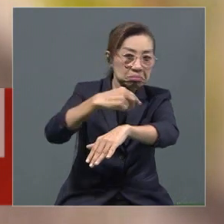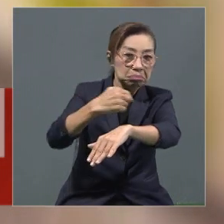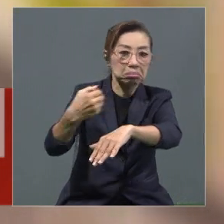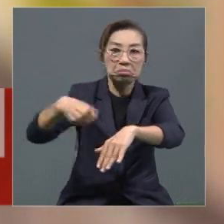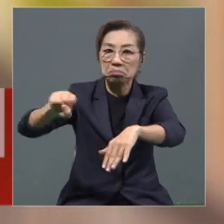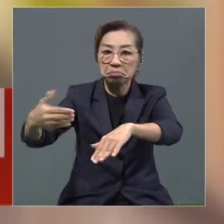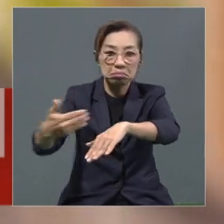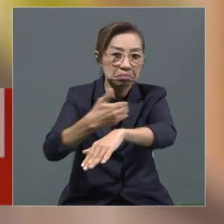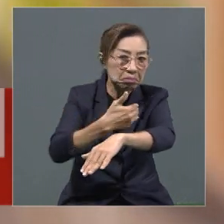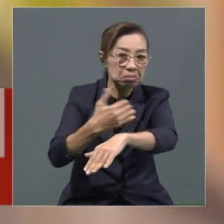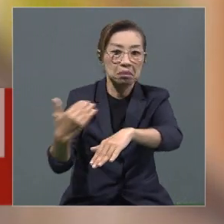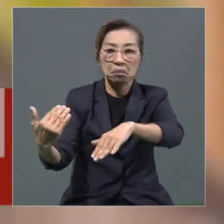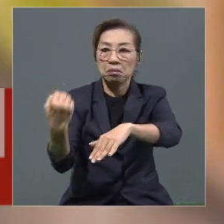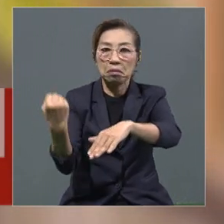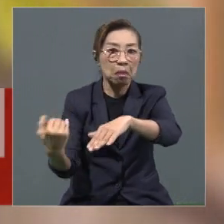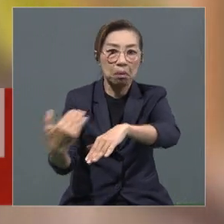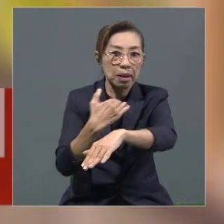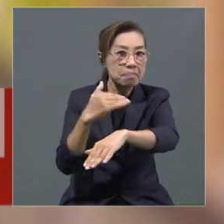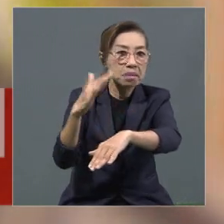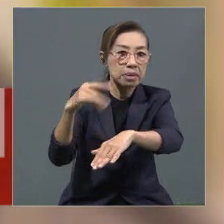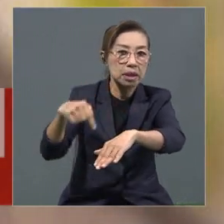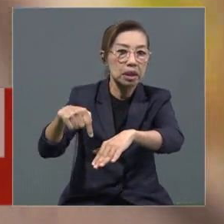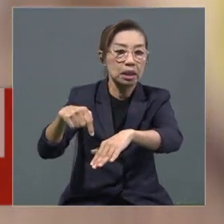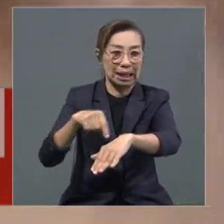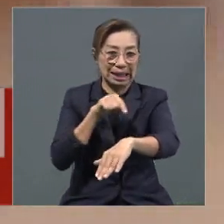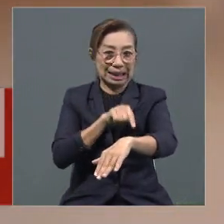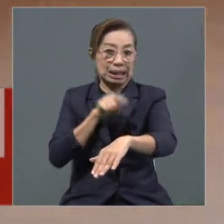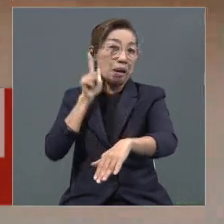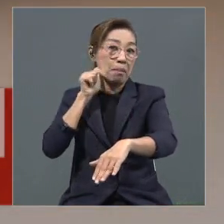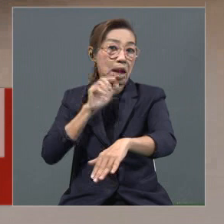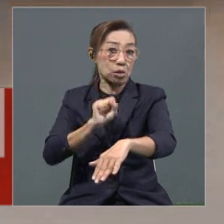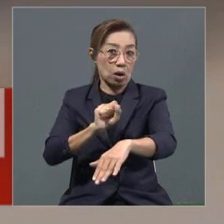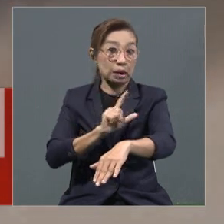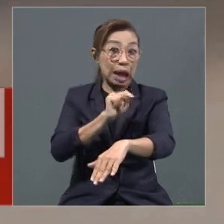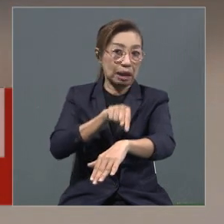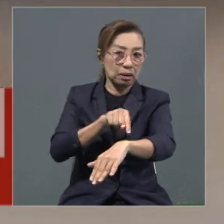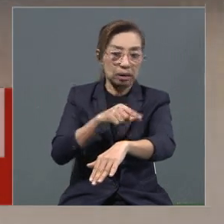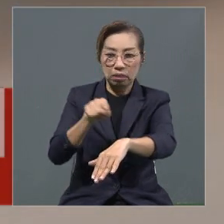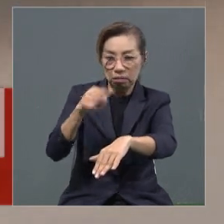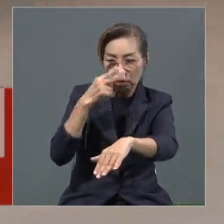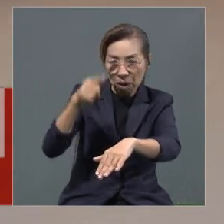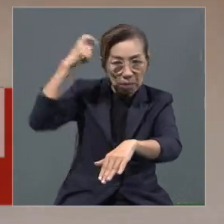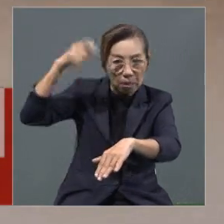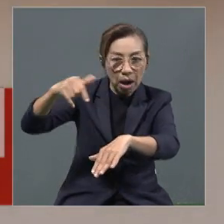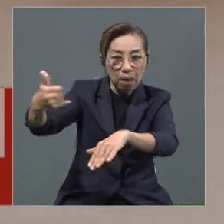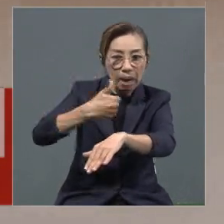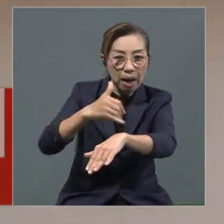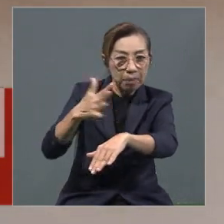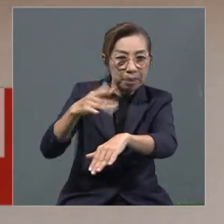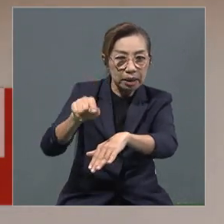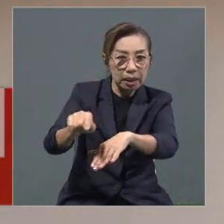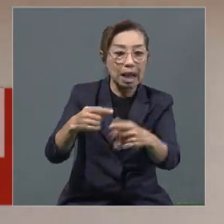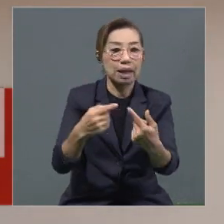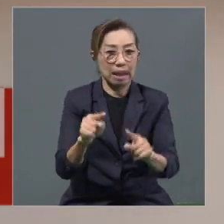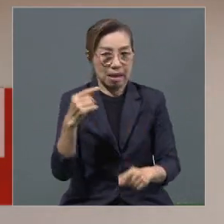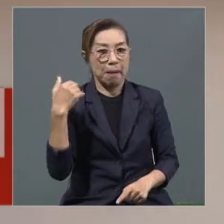เมียวดีนะครับข้ามมาที่อำเภอแม่สอดของเรานะครับแต่ว่าก็จะเห็นว่ามี